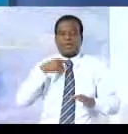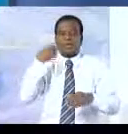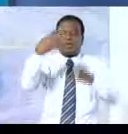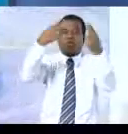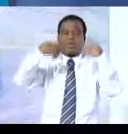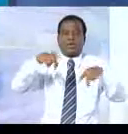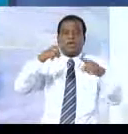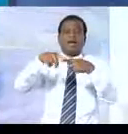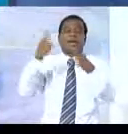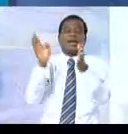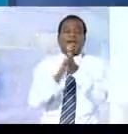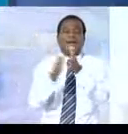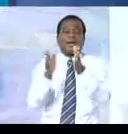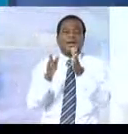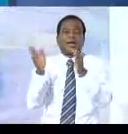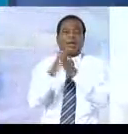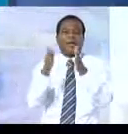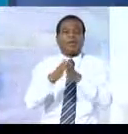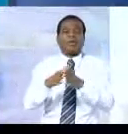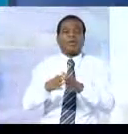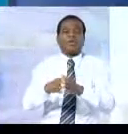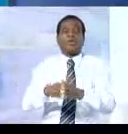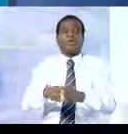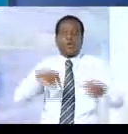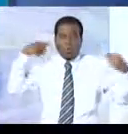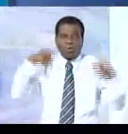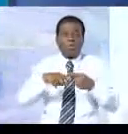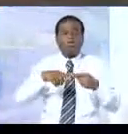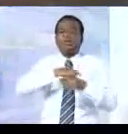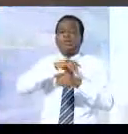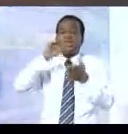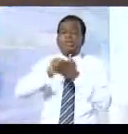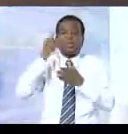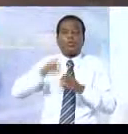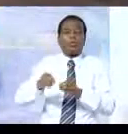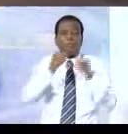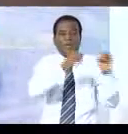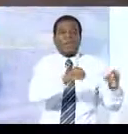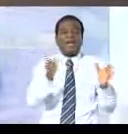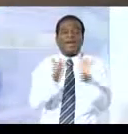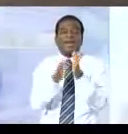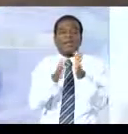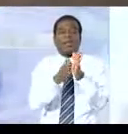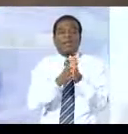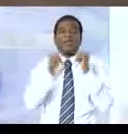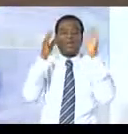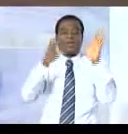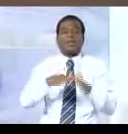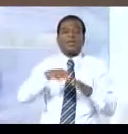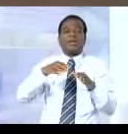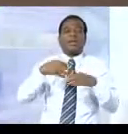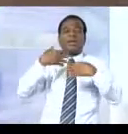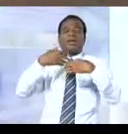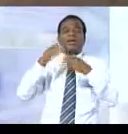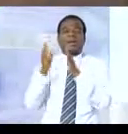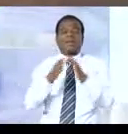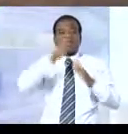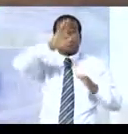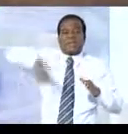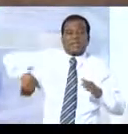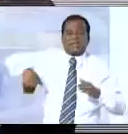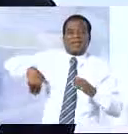rencontre, le combat de tous doit être de repositionner l'école ivoirienne, aujourd'hui classée dernière des écoles francophones